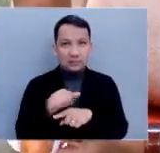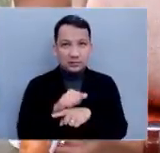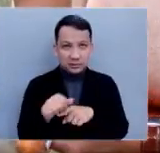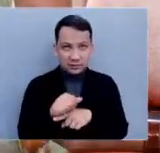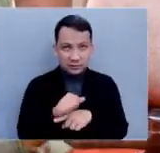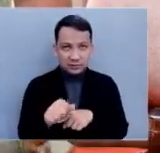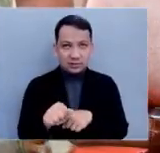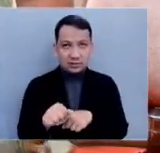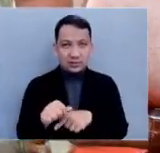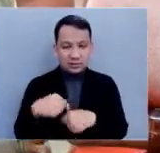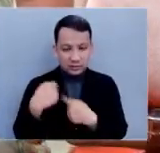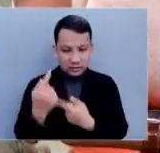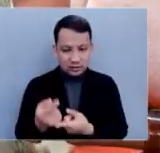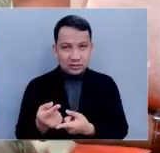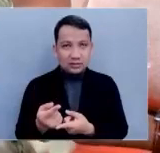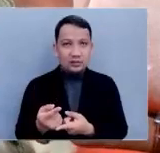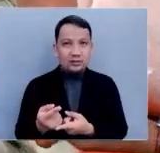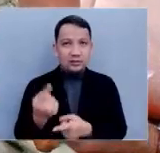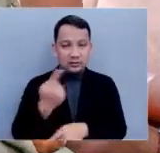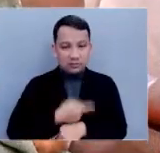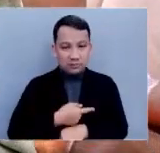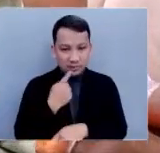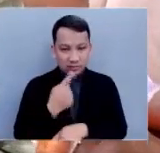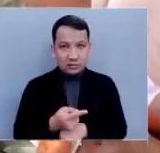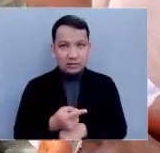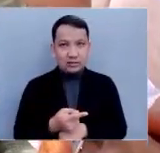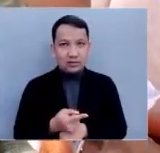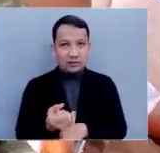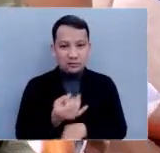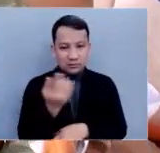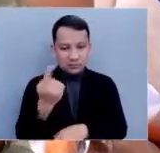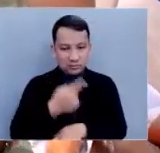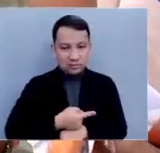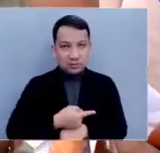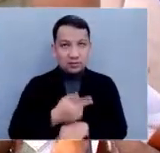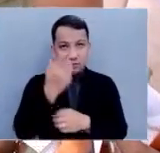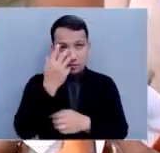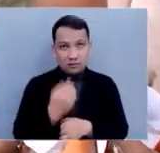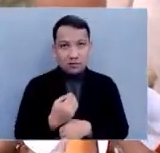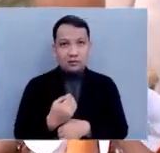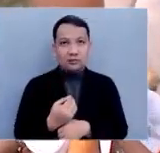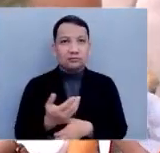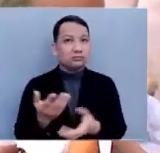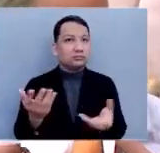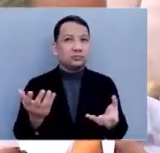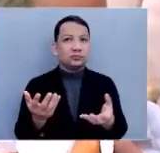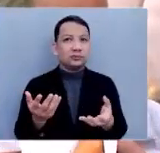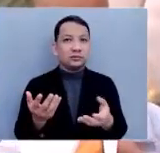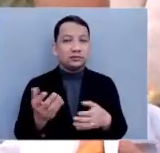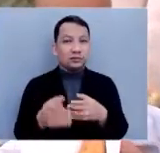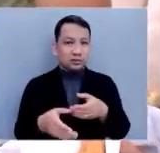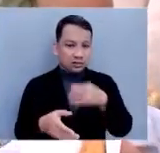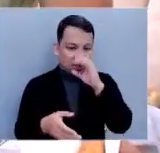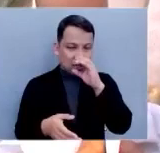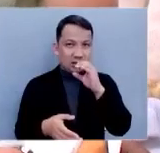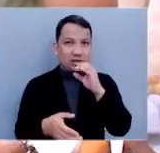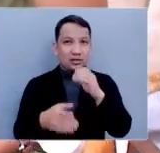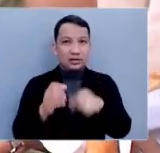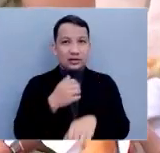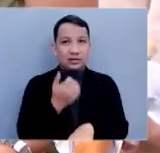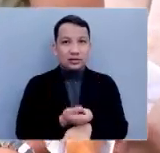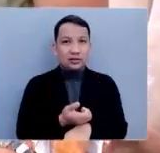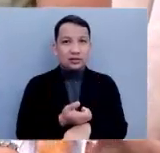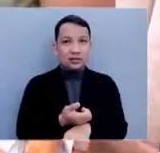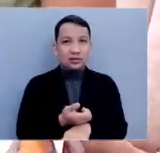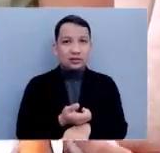the next day o kaya may race. So, maraming may isang time, 3 hours ng tulog ko. Para pambawi, uminom ako ng energy drink. Tapos tinakbo ko